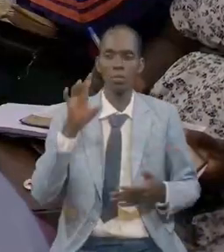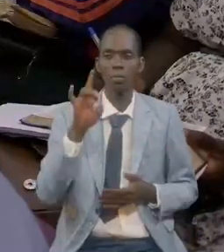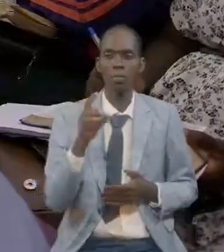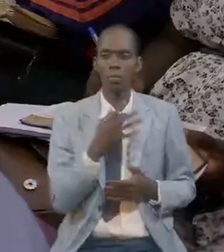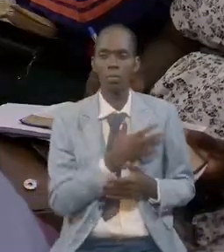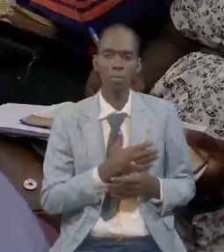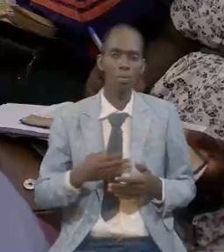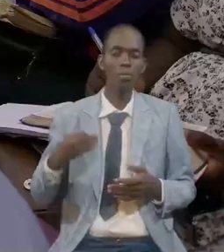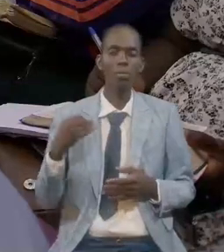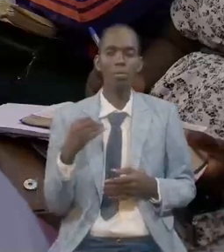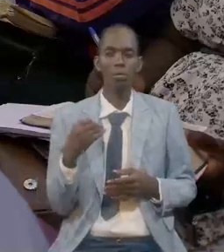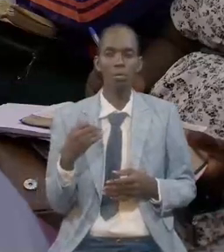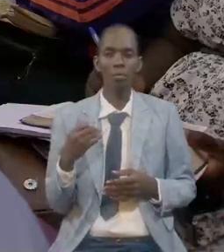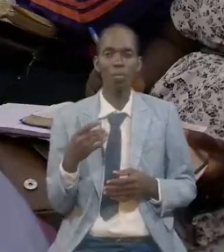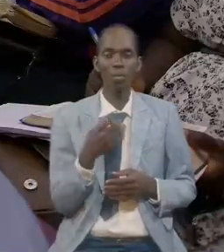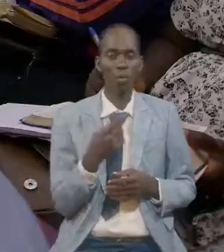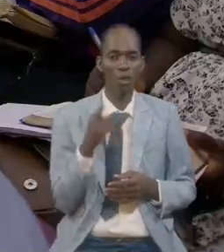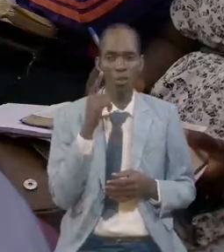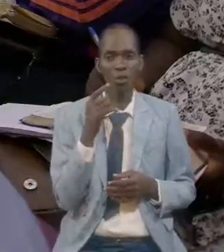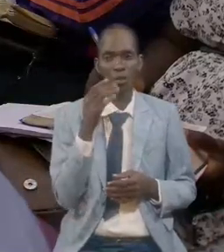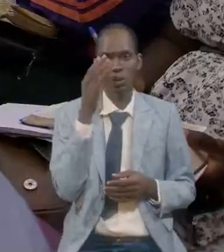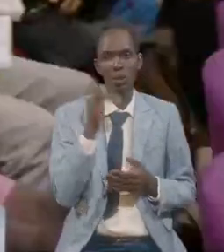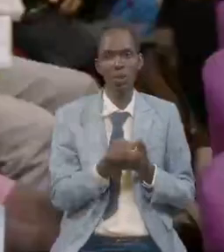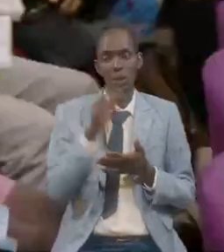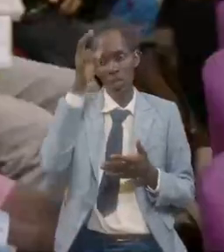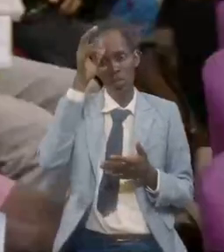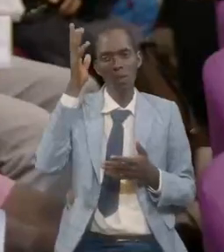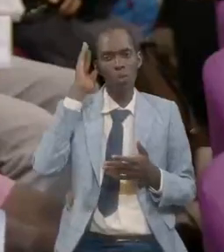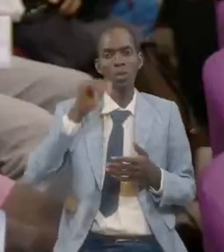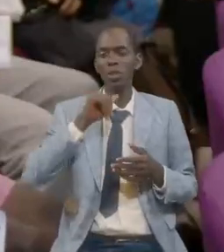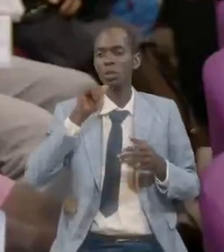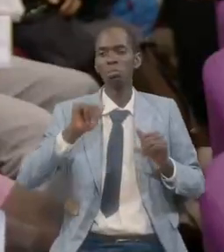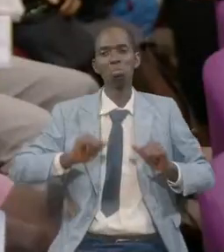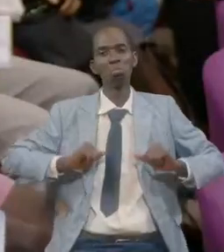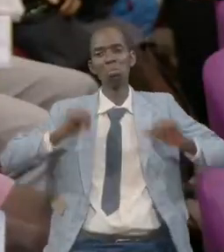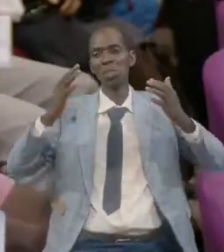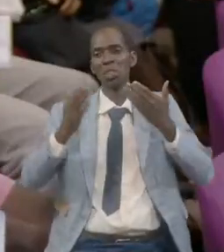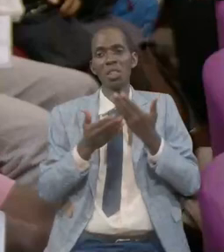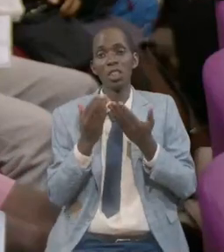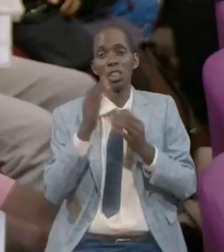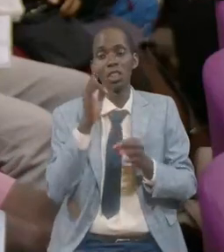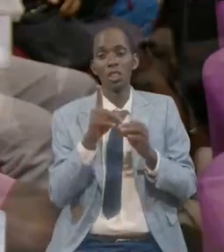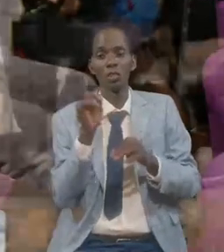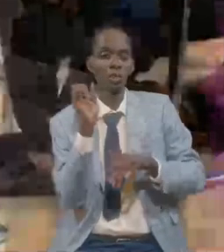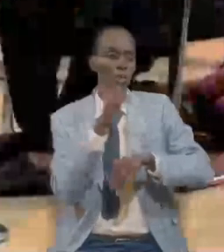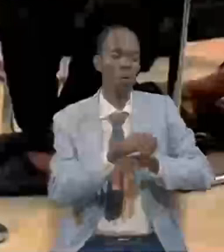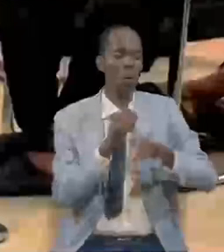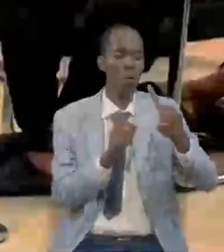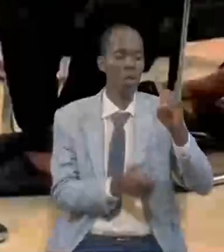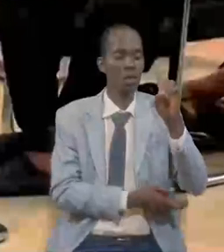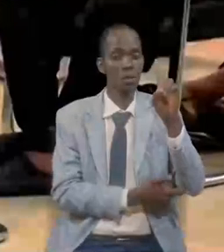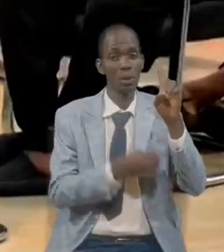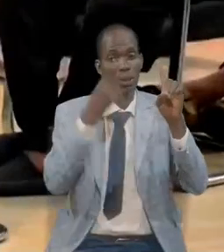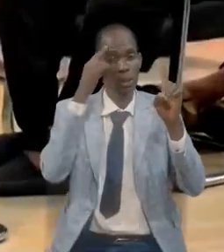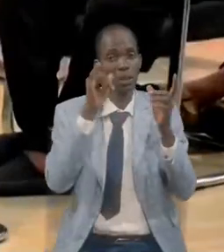8. Le diable. Ce diable ne cède pas facilement. Si vous avez vaincu une tentation, il ne faut pas croire